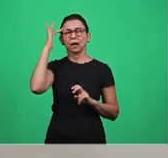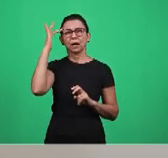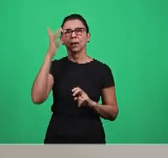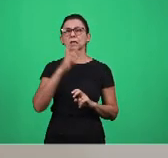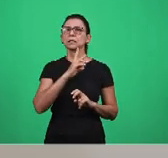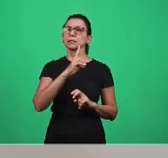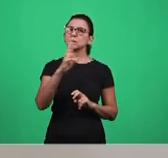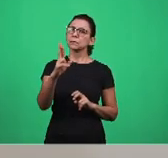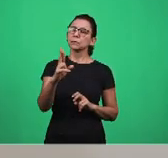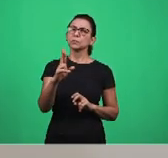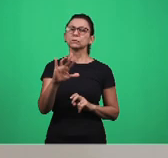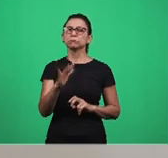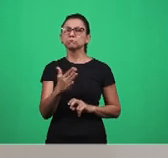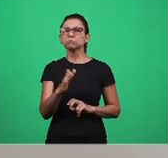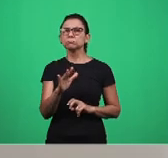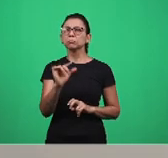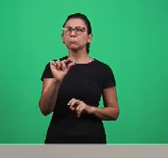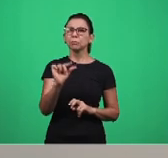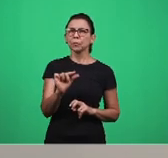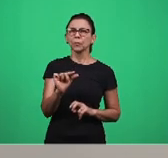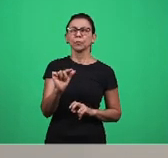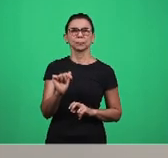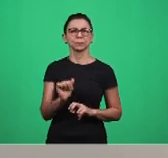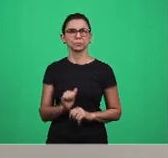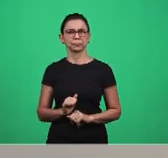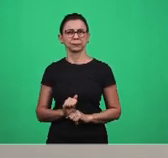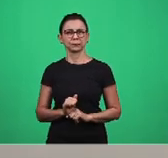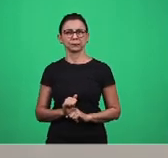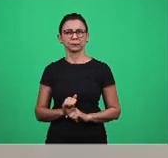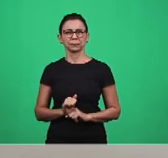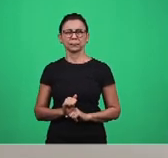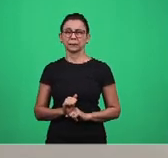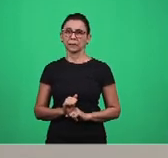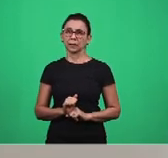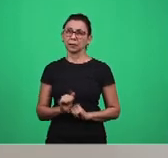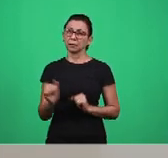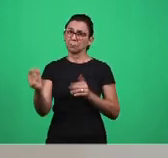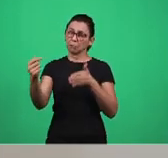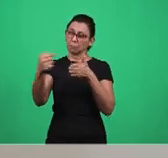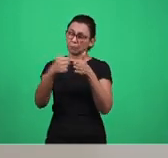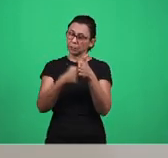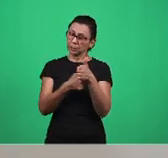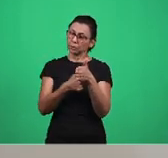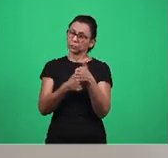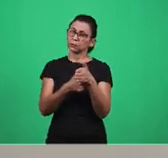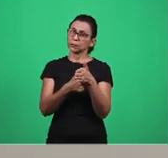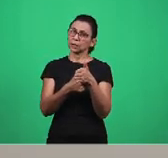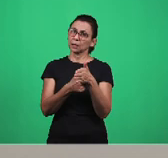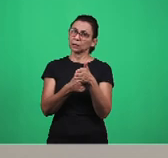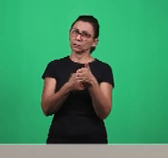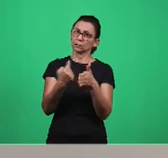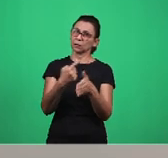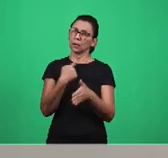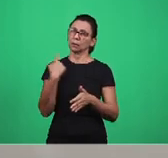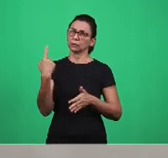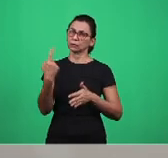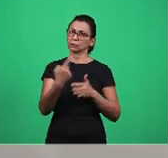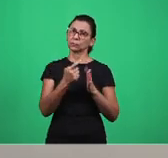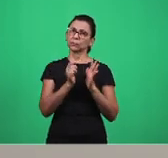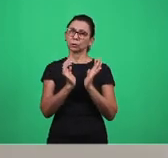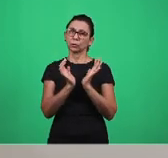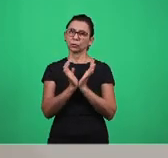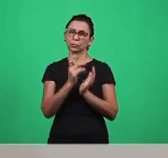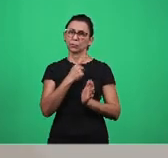demandé, qui nous a été demandé au groupe des pasteurs qui a la responsabilité avec l'école biblique dominicale.